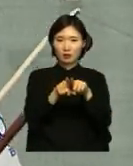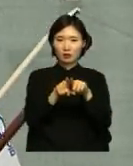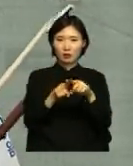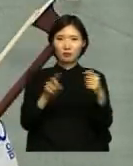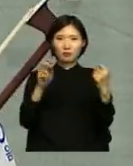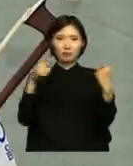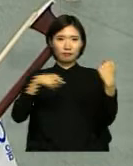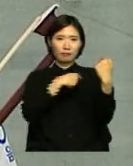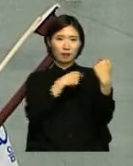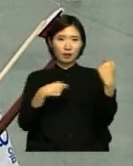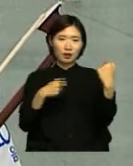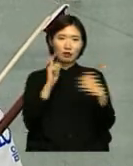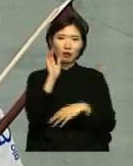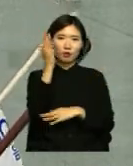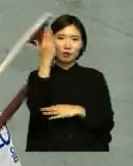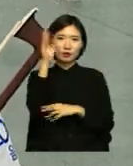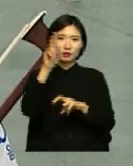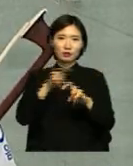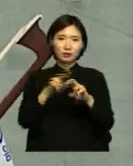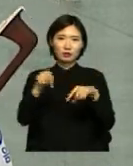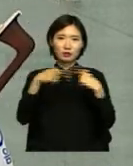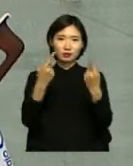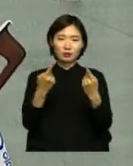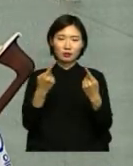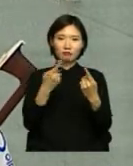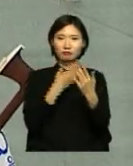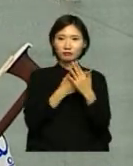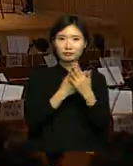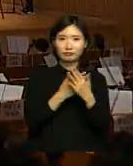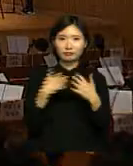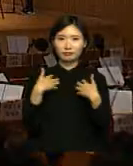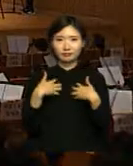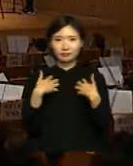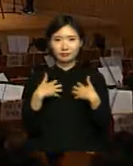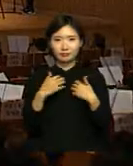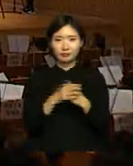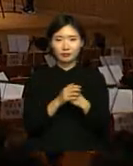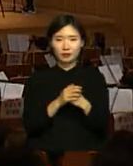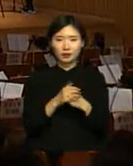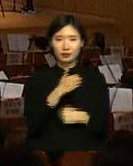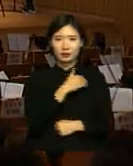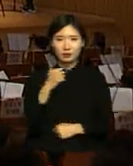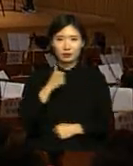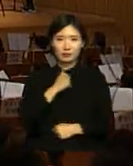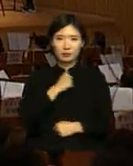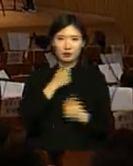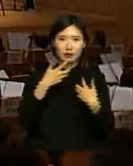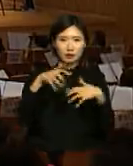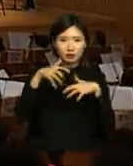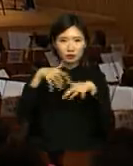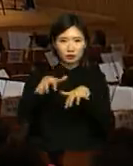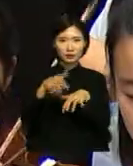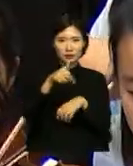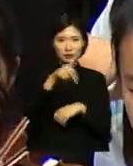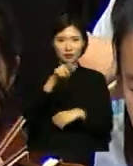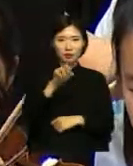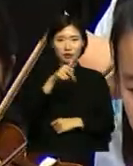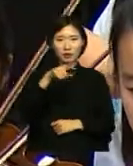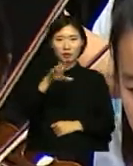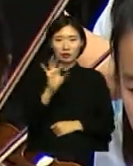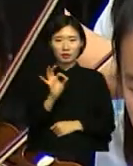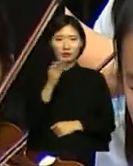영광스러운 자리에 참여하게 돼서 너무 설레고 기뻤습니다. 위풍당당 행진곡, 캉캉 등 친숙한